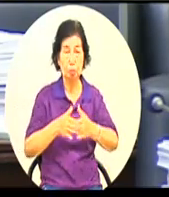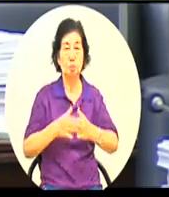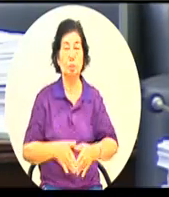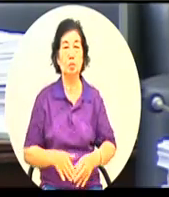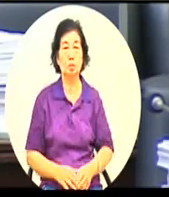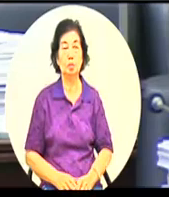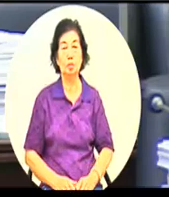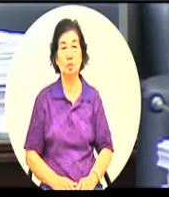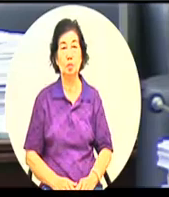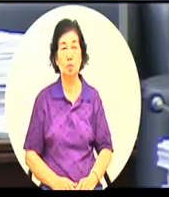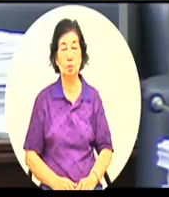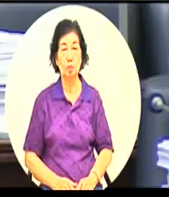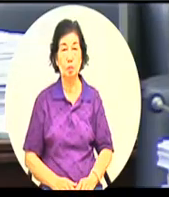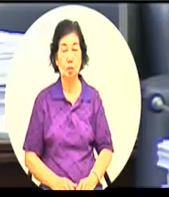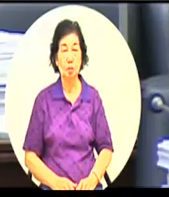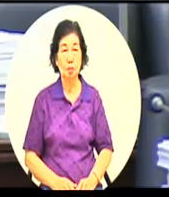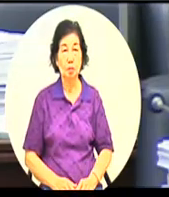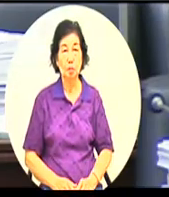来，市长。